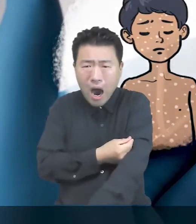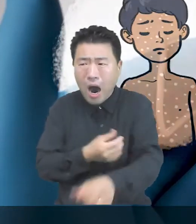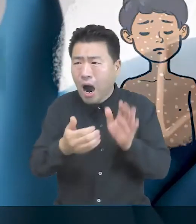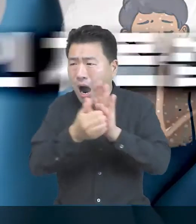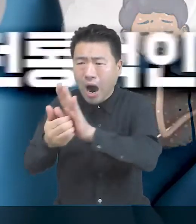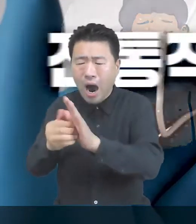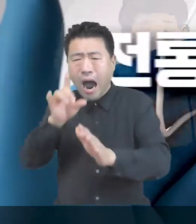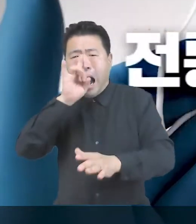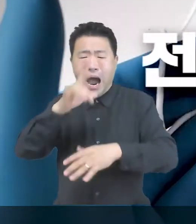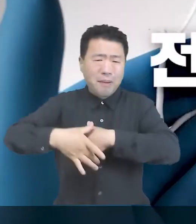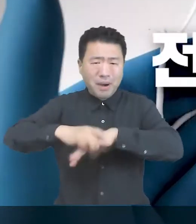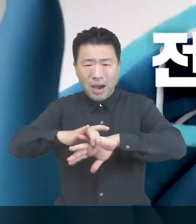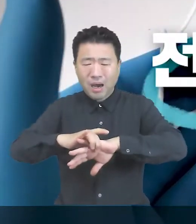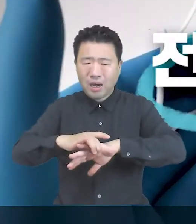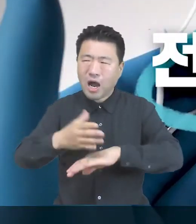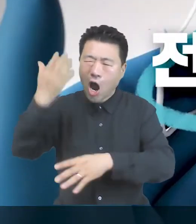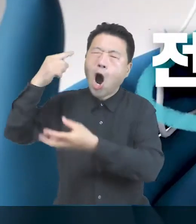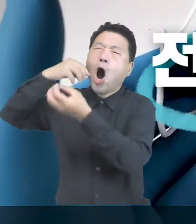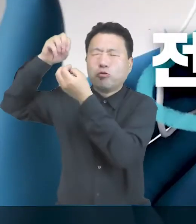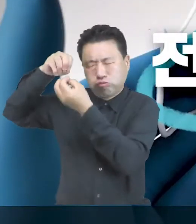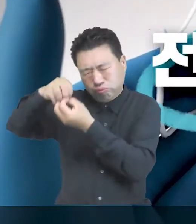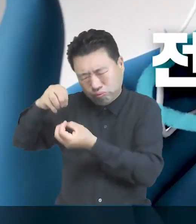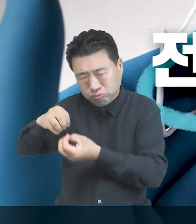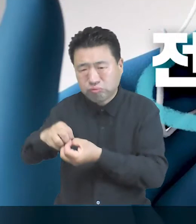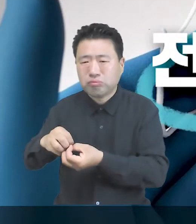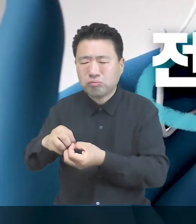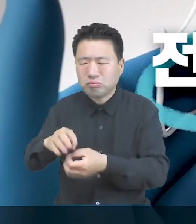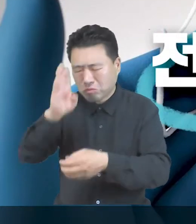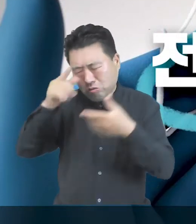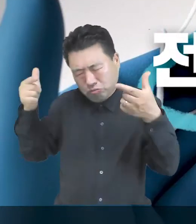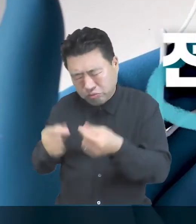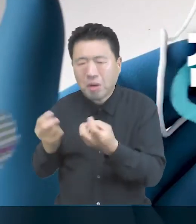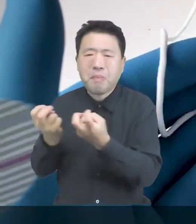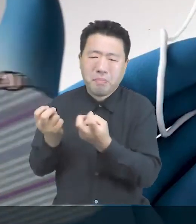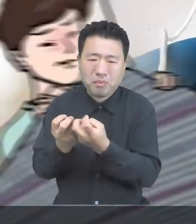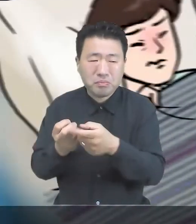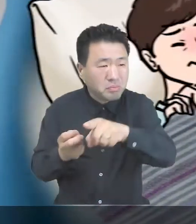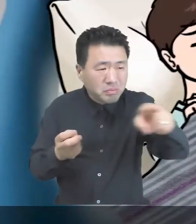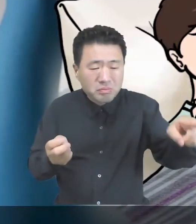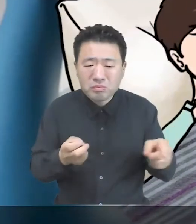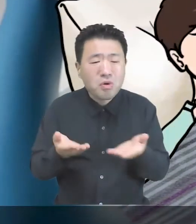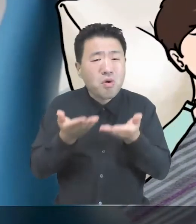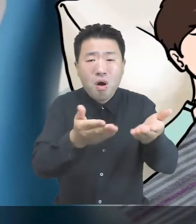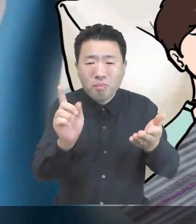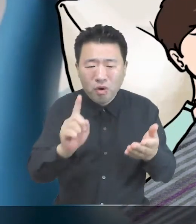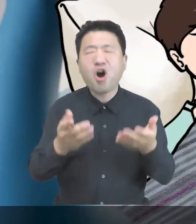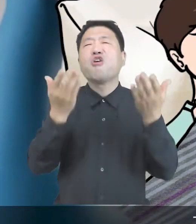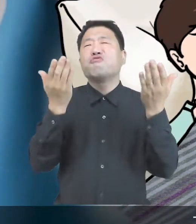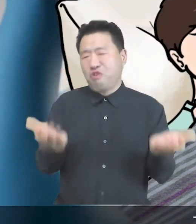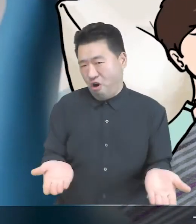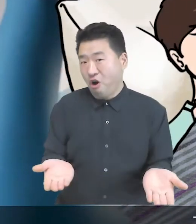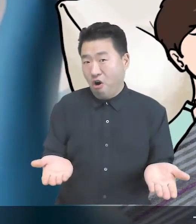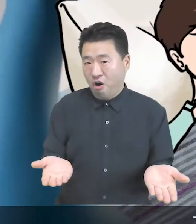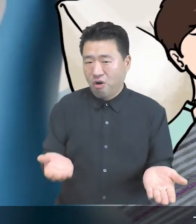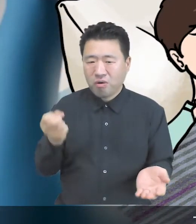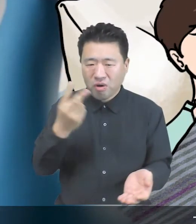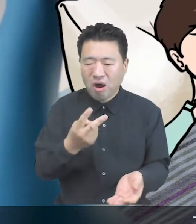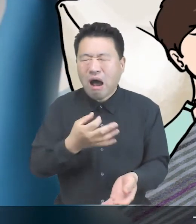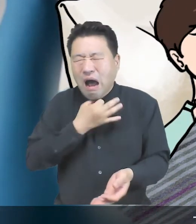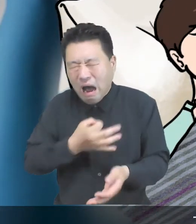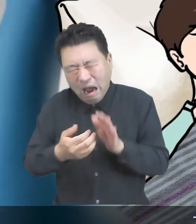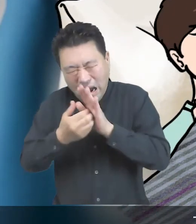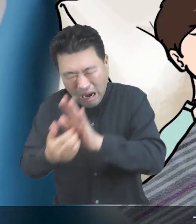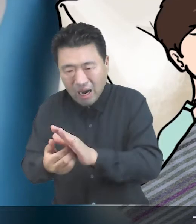없었기에 의사들은 전통적인 치료법에 의존하게 됩니다. 감염자들에게 내려진 처방은 휴식, 그리고